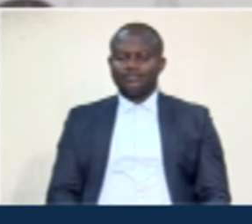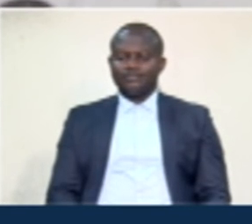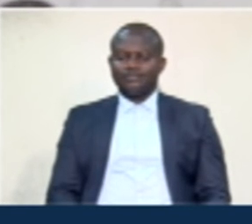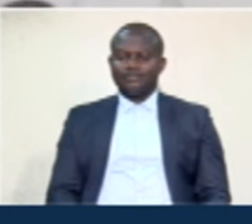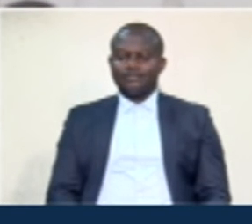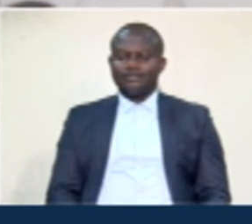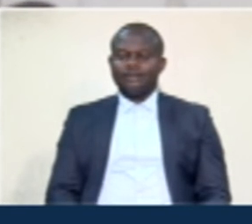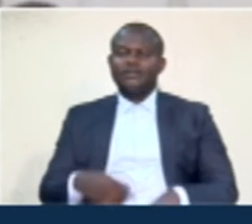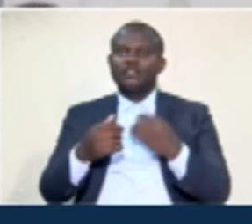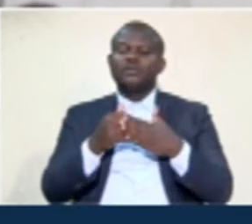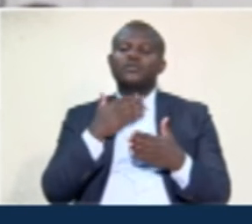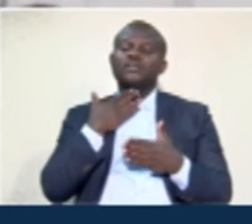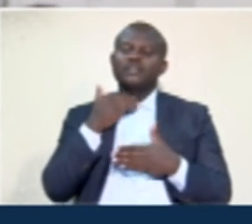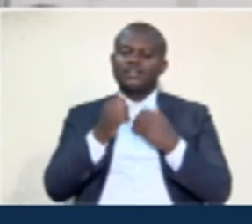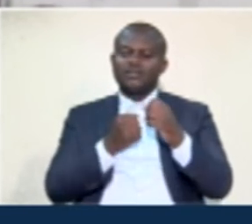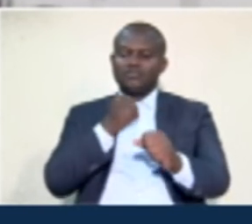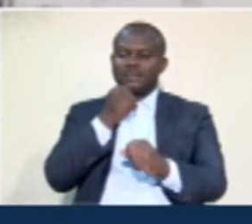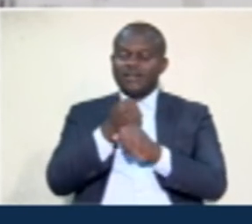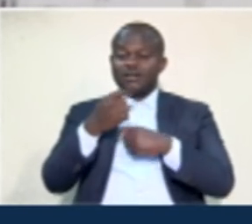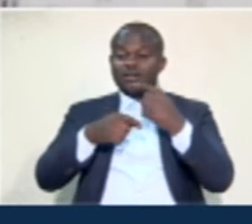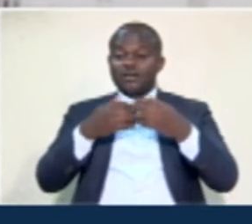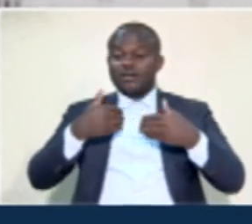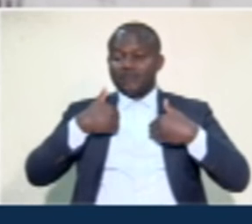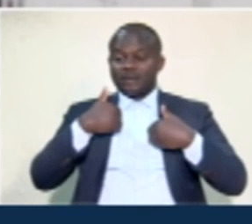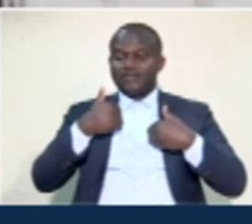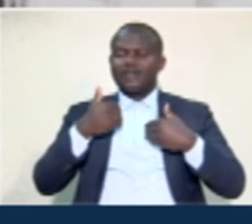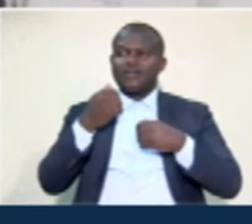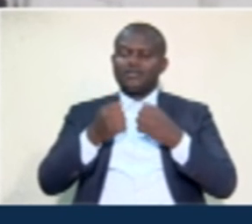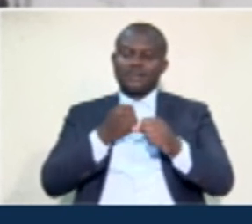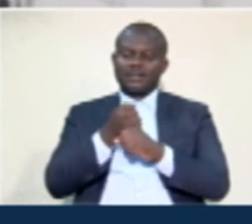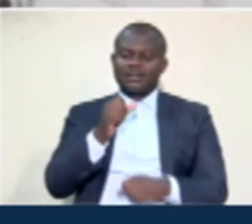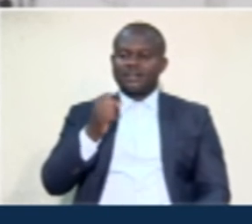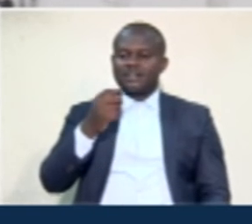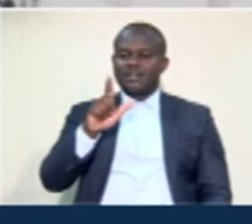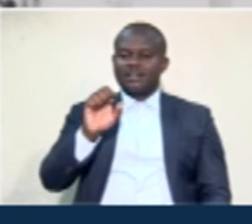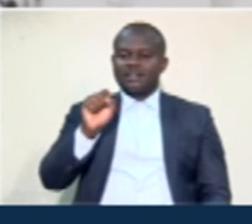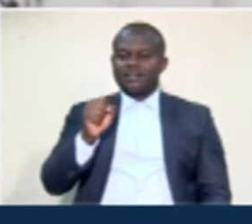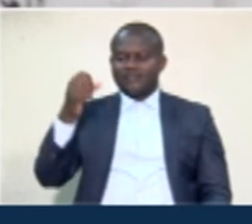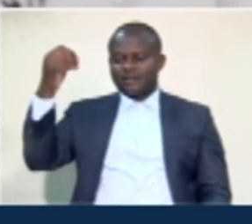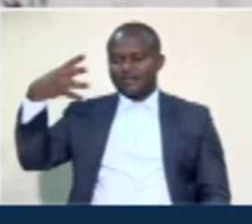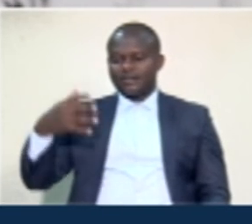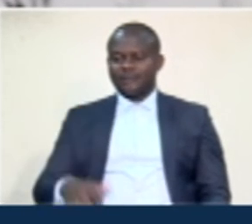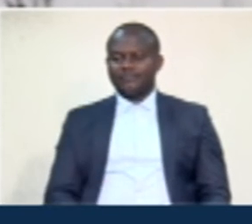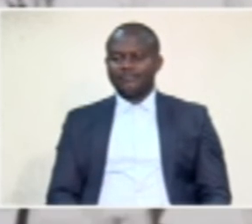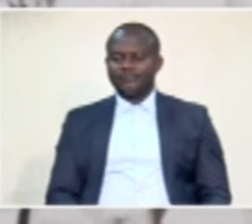Reka dukomeze twifurize umusaza Ezra Mpyisi kuzakomeza kugira isabukuru nziza. Shima Imana Silasi, i Kigali.